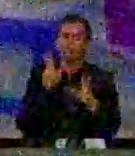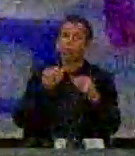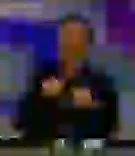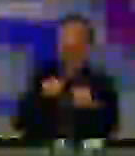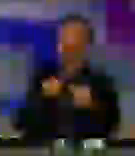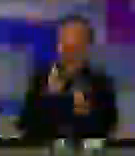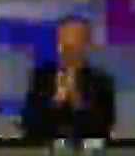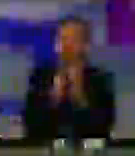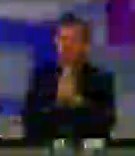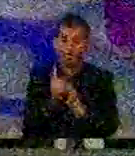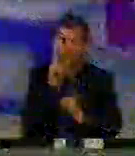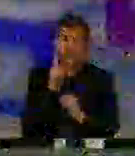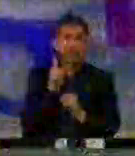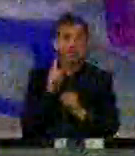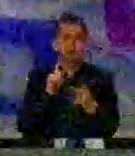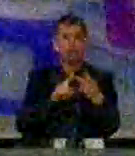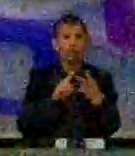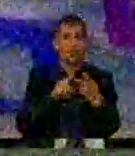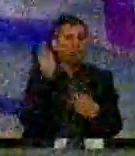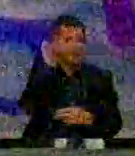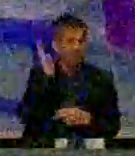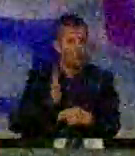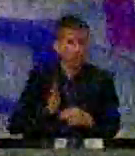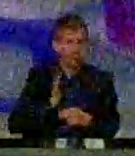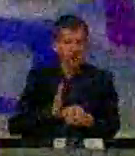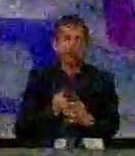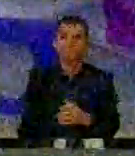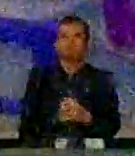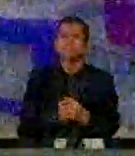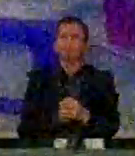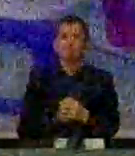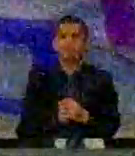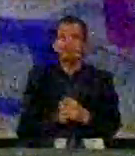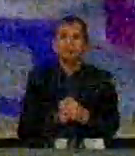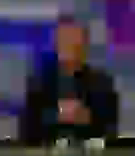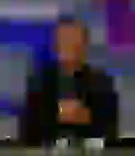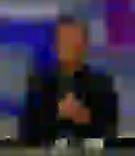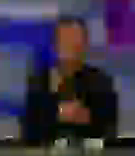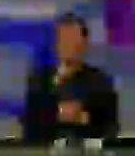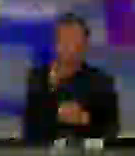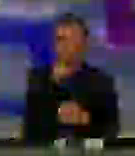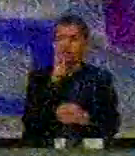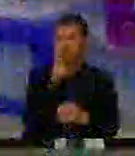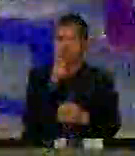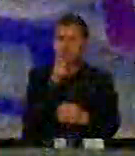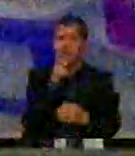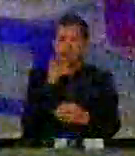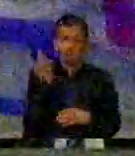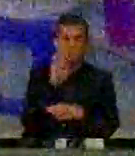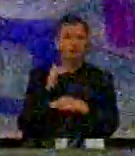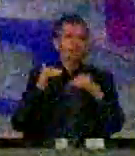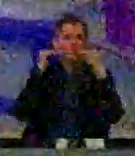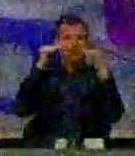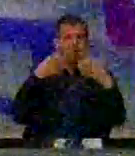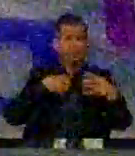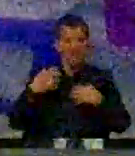më shpejt, ndërsa tek çështja e ministrit kulturës, i nderuar kryeministër, ju e keni marrë një kërkesë nga një komunitet i madh i